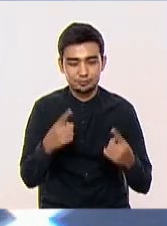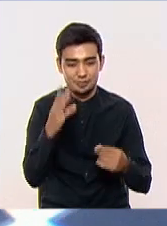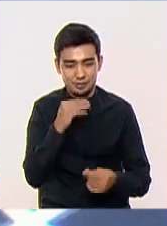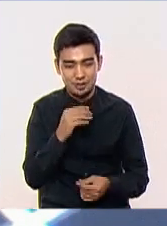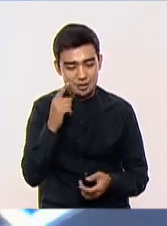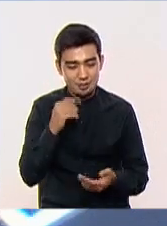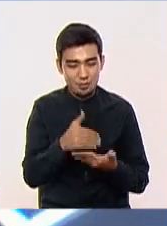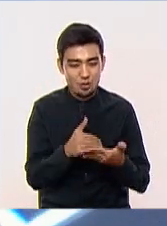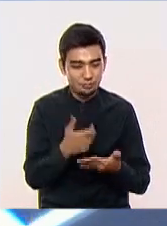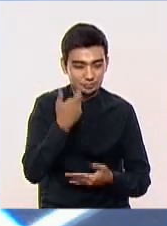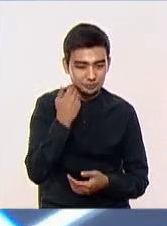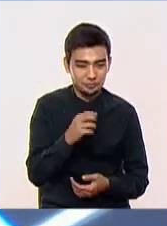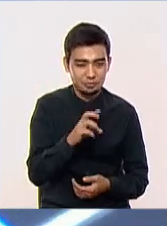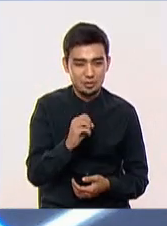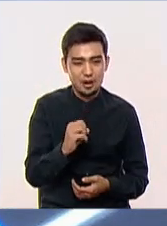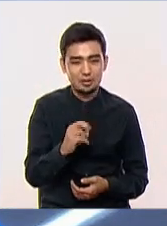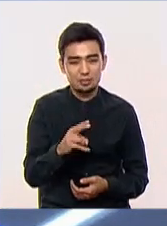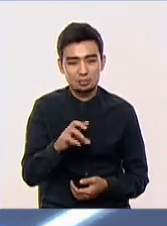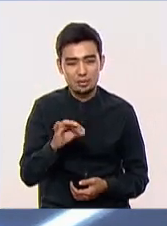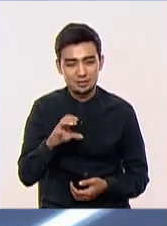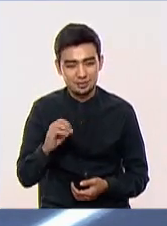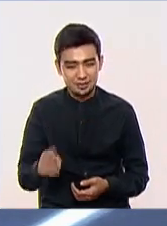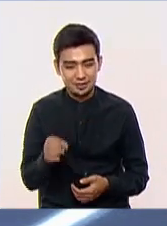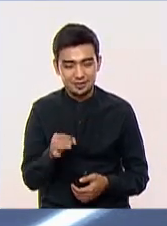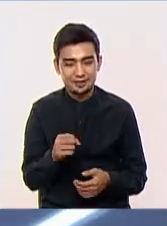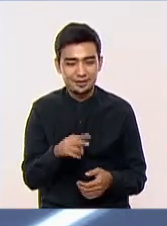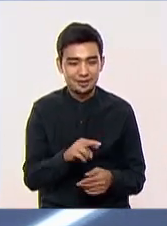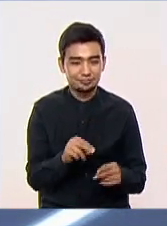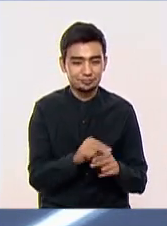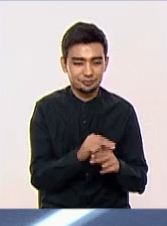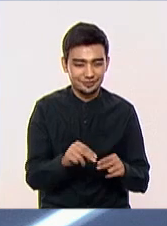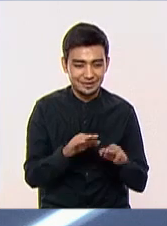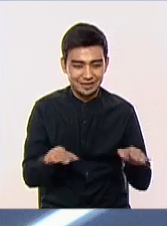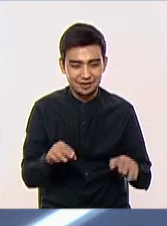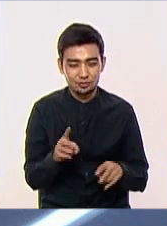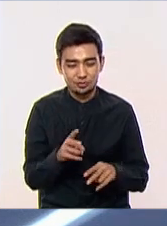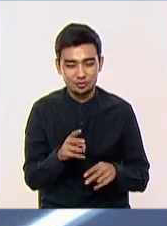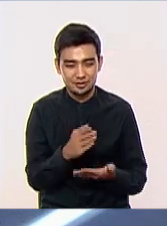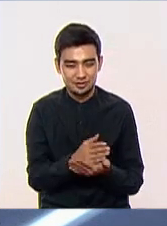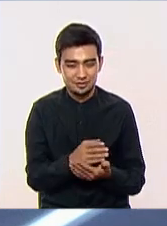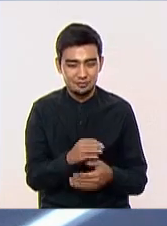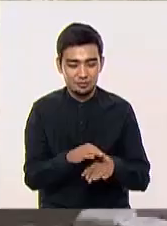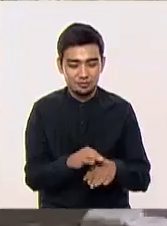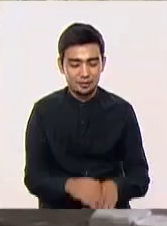благодаря программе в селе Атбасар появился акваклуб для реабилитации детей с особыми потребностями.